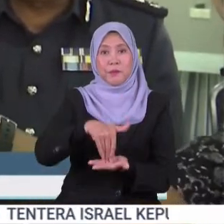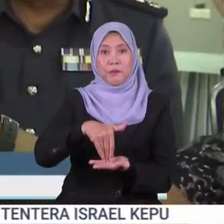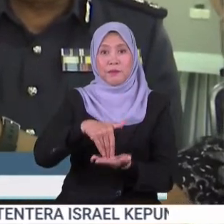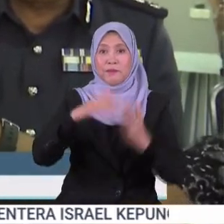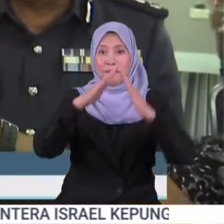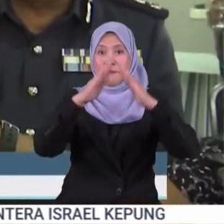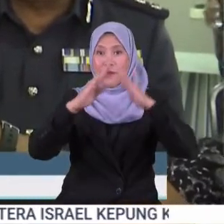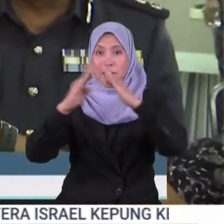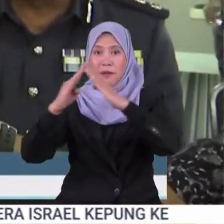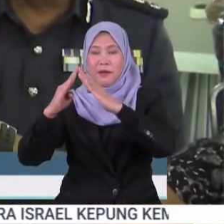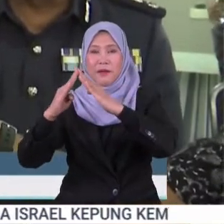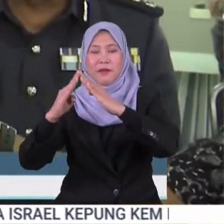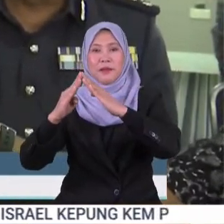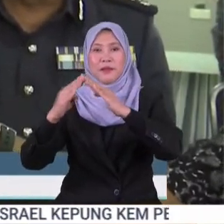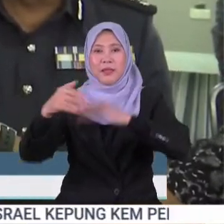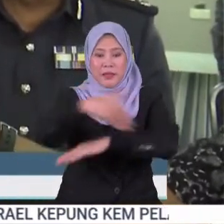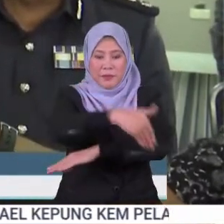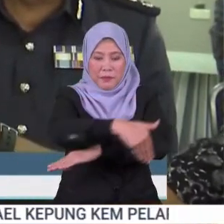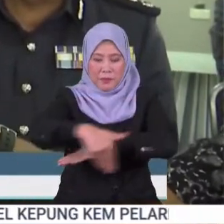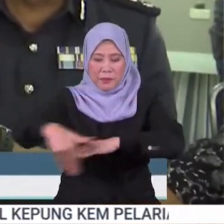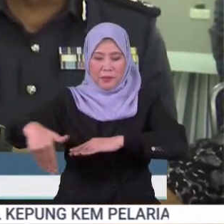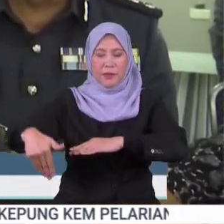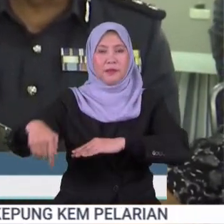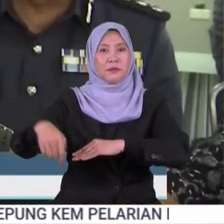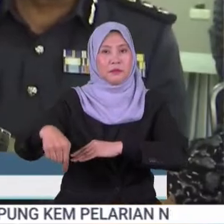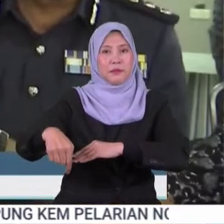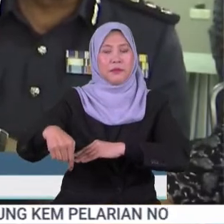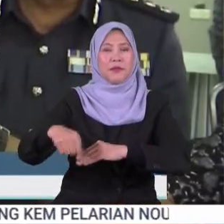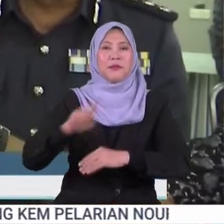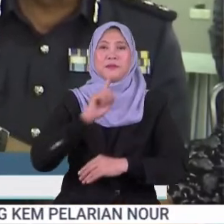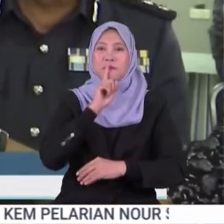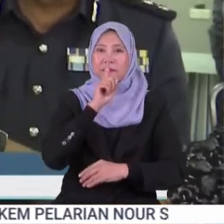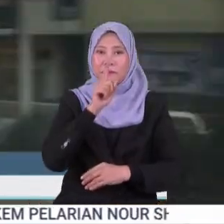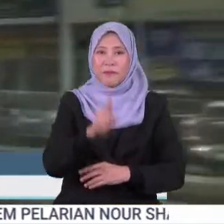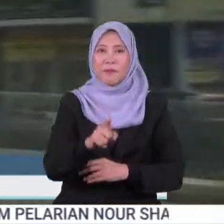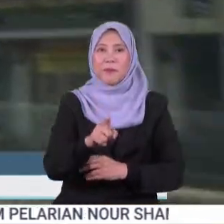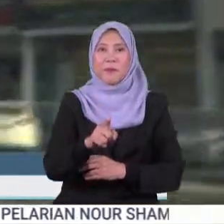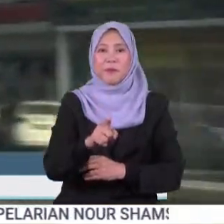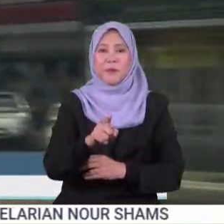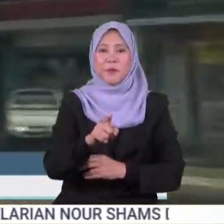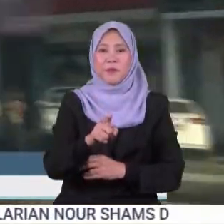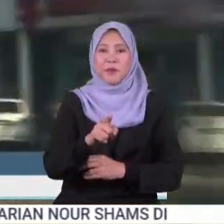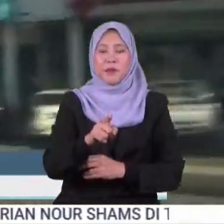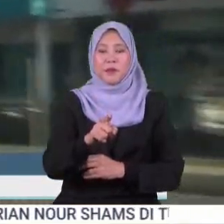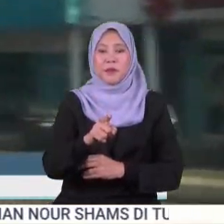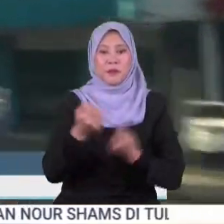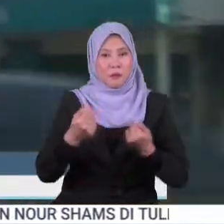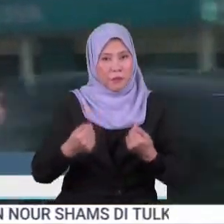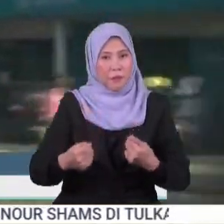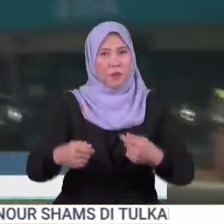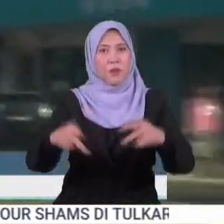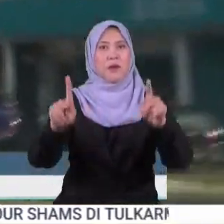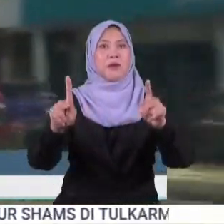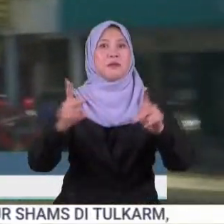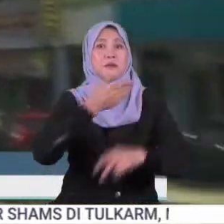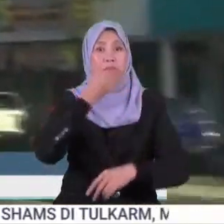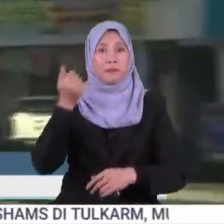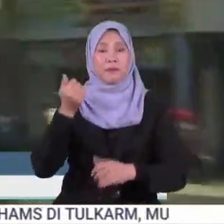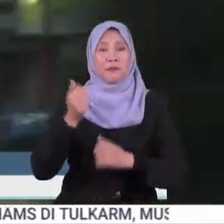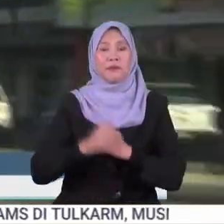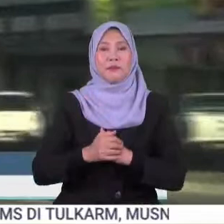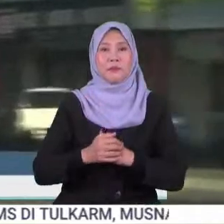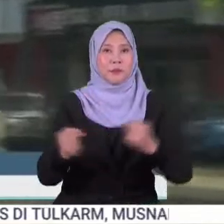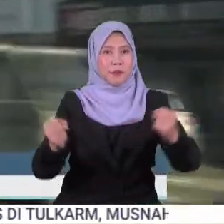bandar yang terletak di sempadan, seharusnya kita mengambil peluang ini